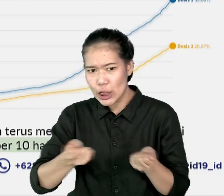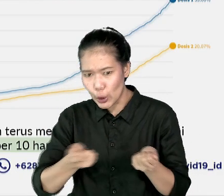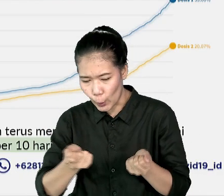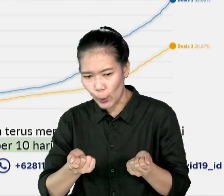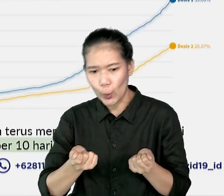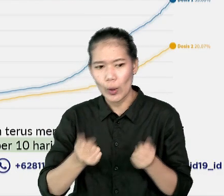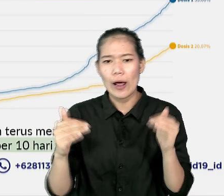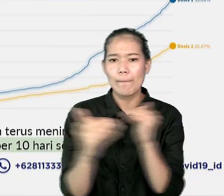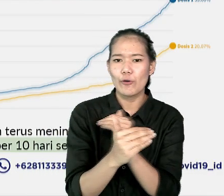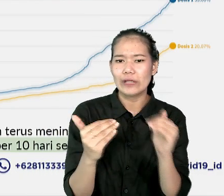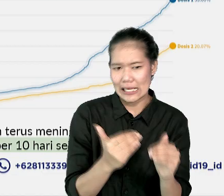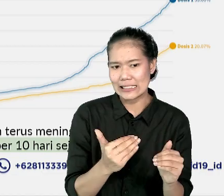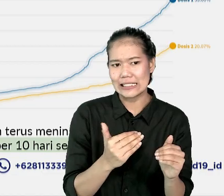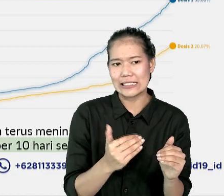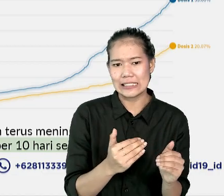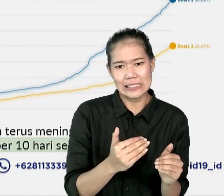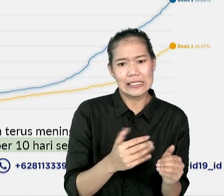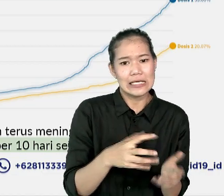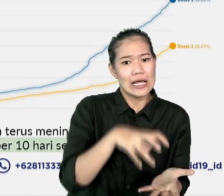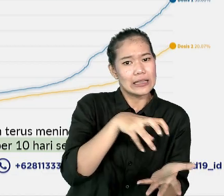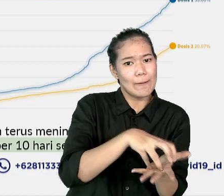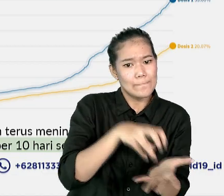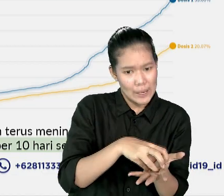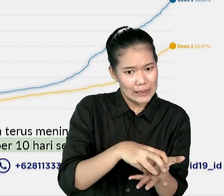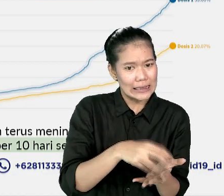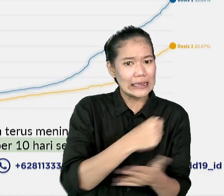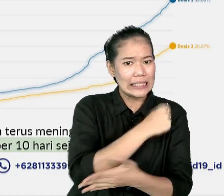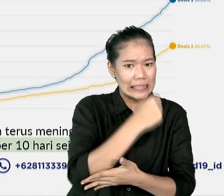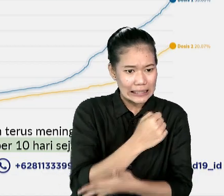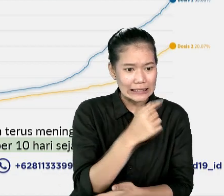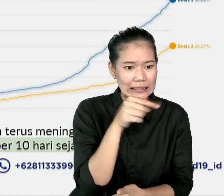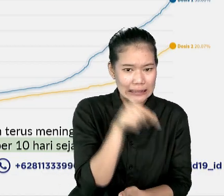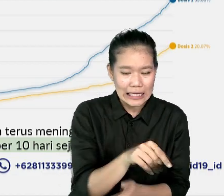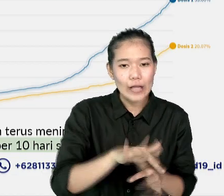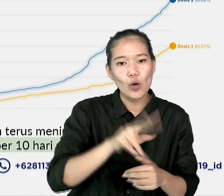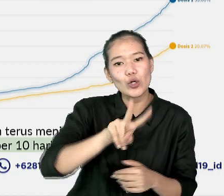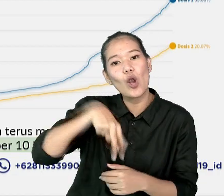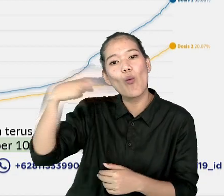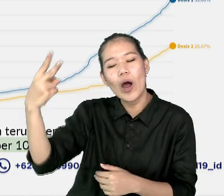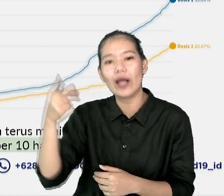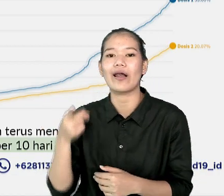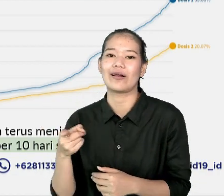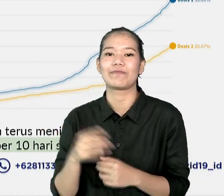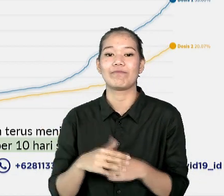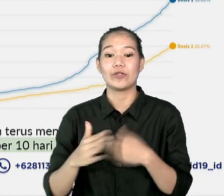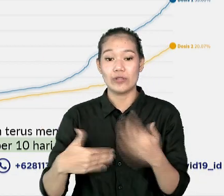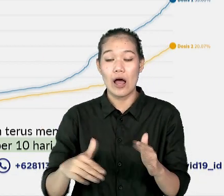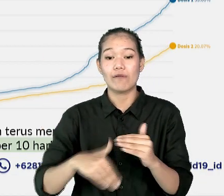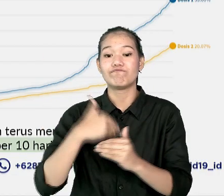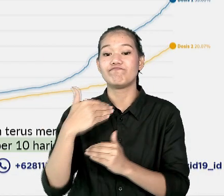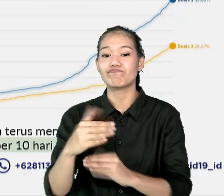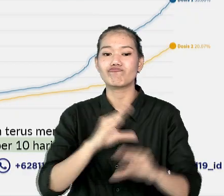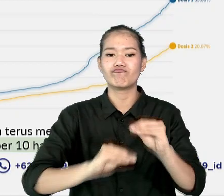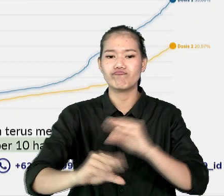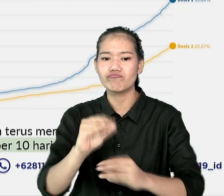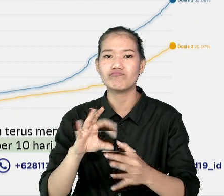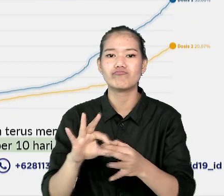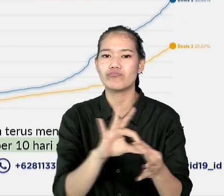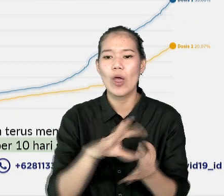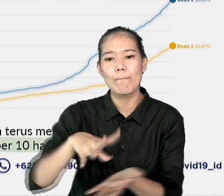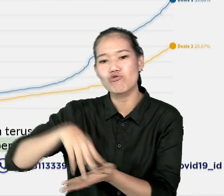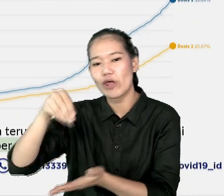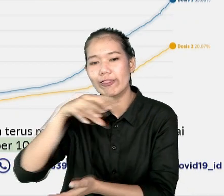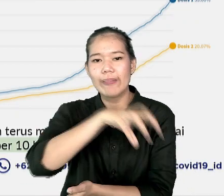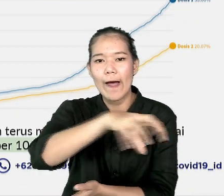dalam negeri maupun luar negeri. Kebijakan tersebut dievaluasi setiap minggunya melalui rapat koordinasi rutin pusat dan